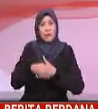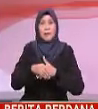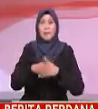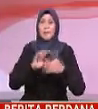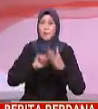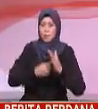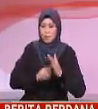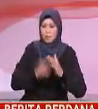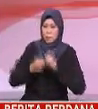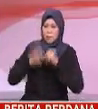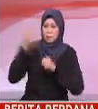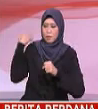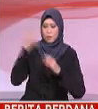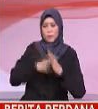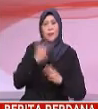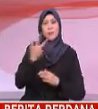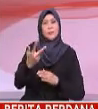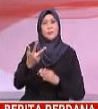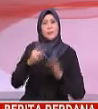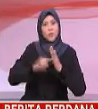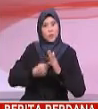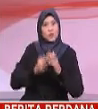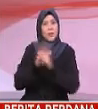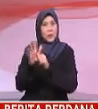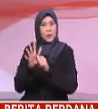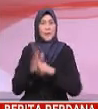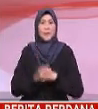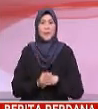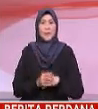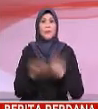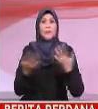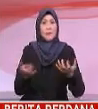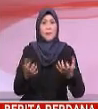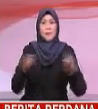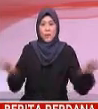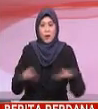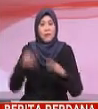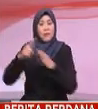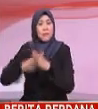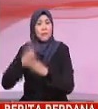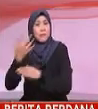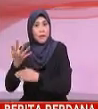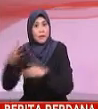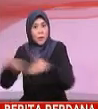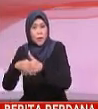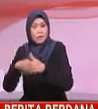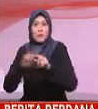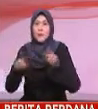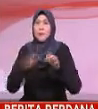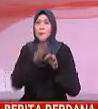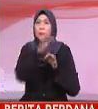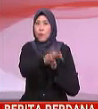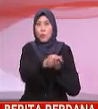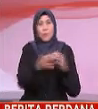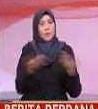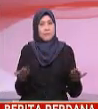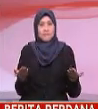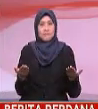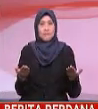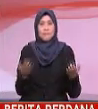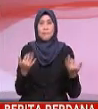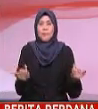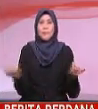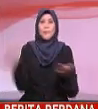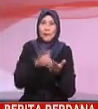COVID lah, tahun lepas bulan 3. Kita dah plan nak buat bulan 5 tapi terpaksa ditangguhkan. Lepas tu